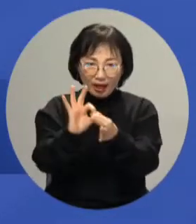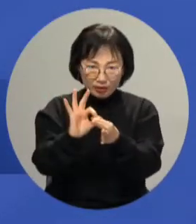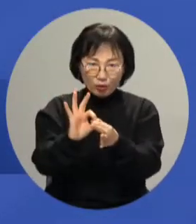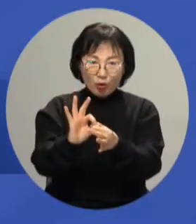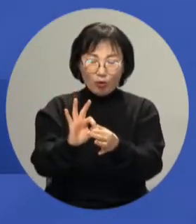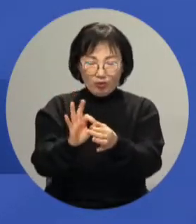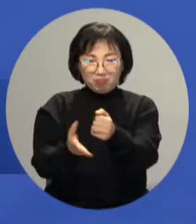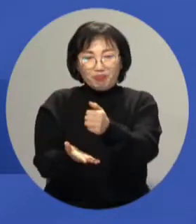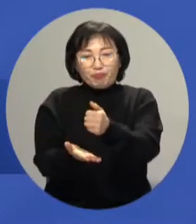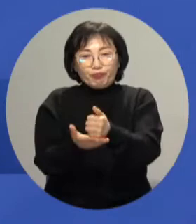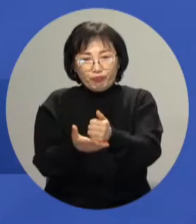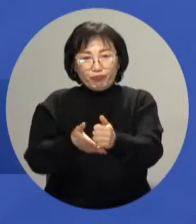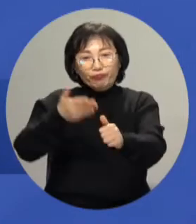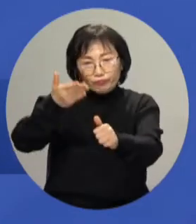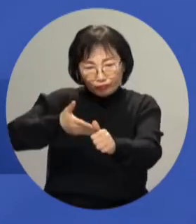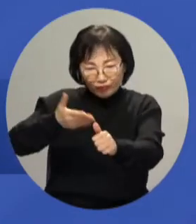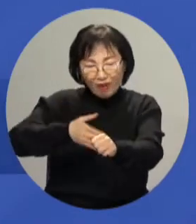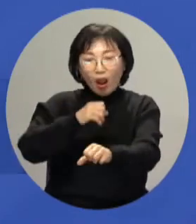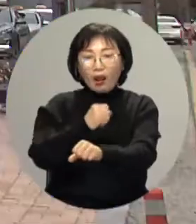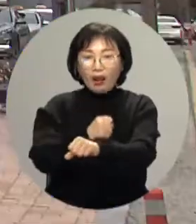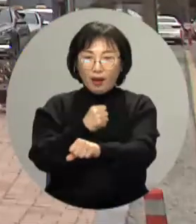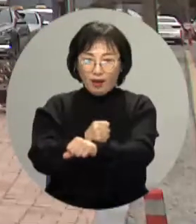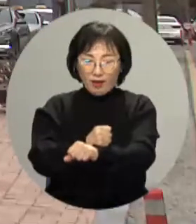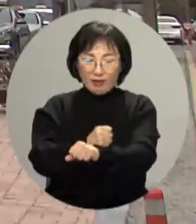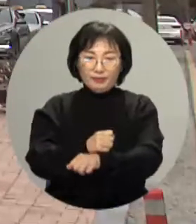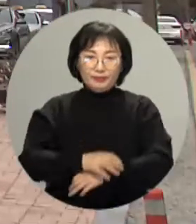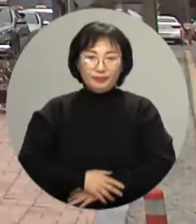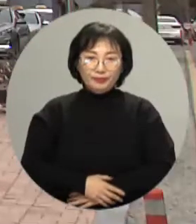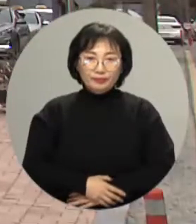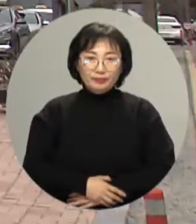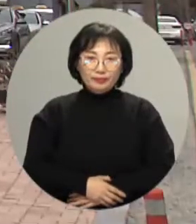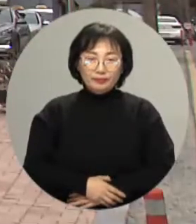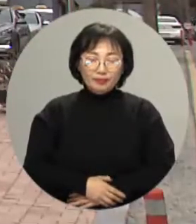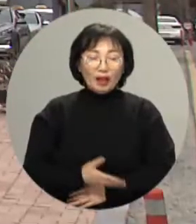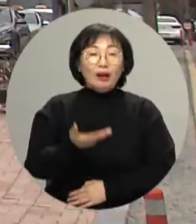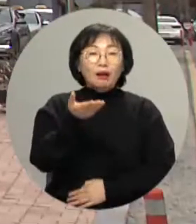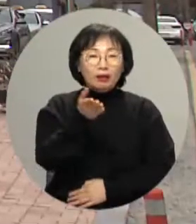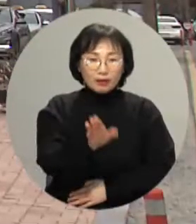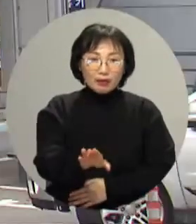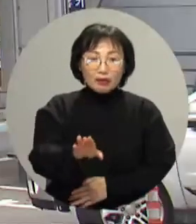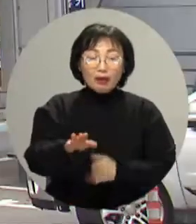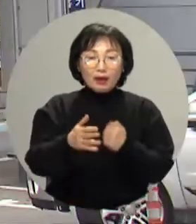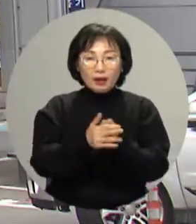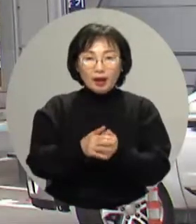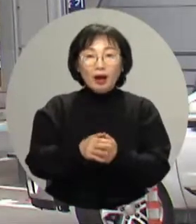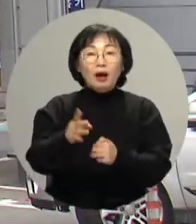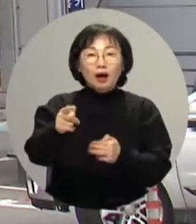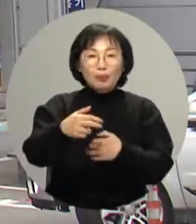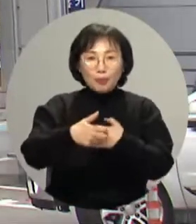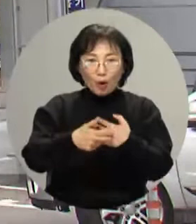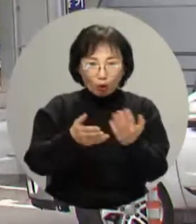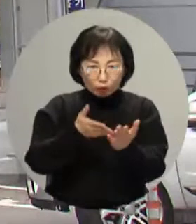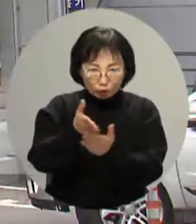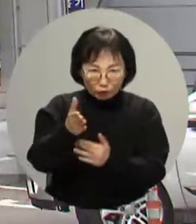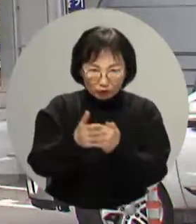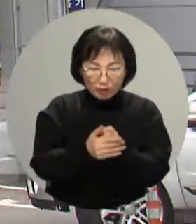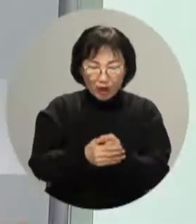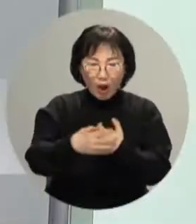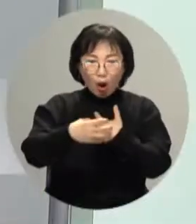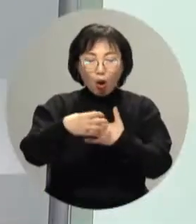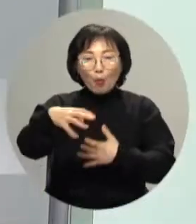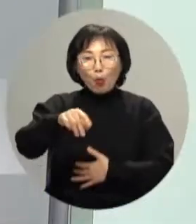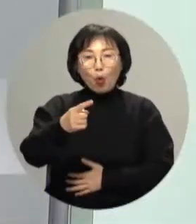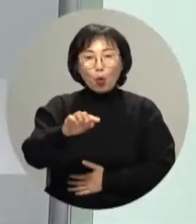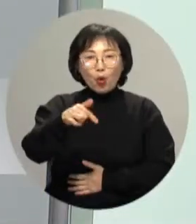권고 동 이런식으로 다만 극단의 상황에 대비해 공공 의료원과 보건소 인력 운용을